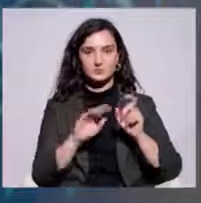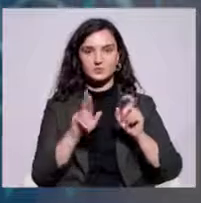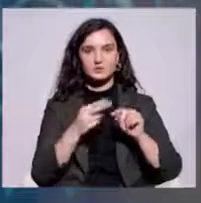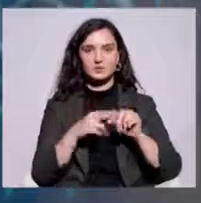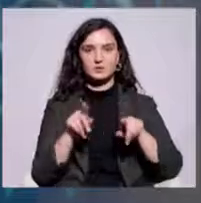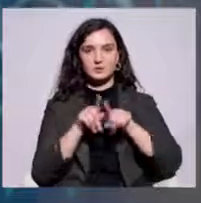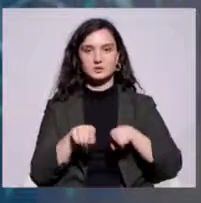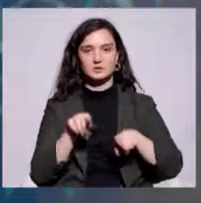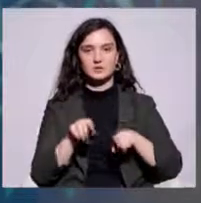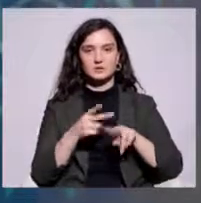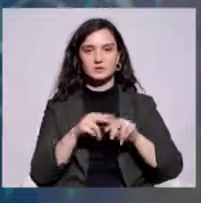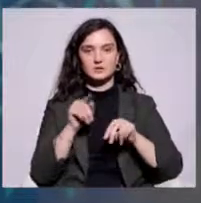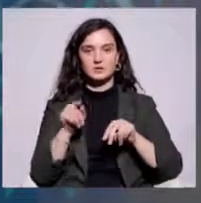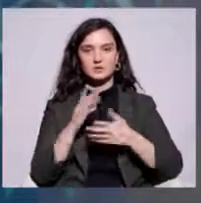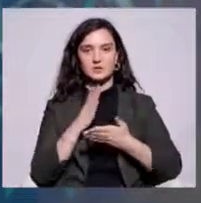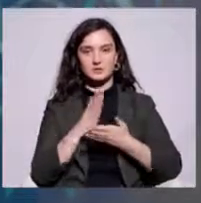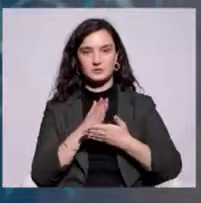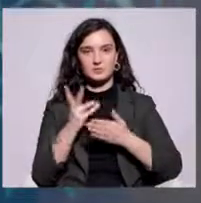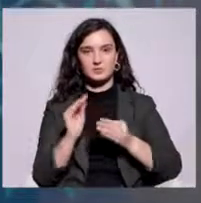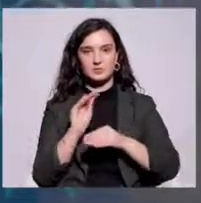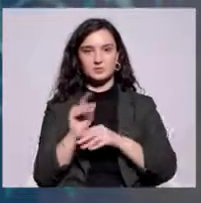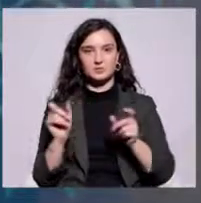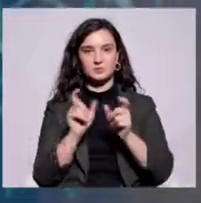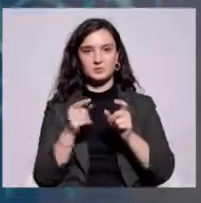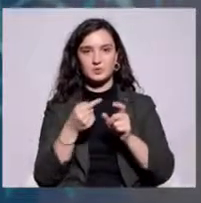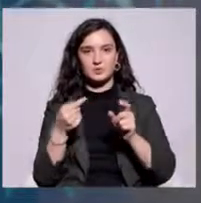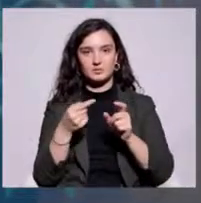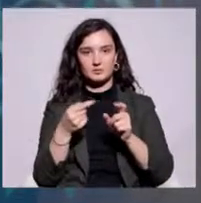და ასევე there are-ს უნდა დავუმატოთ